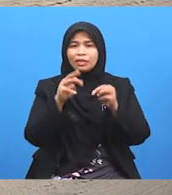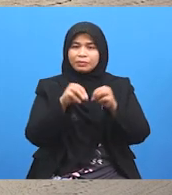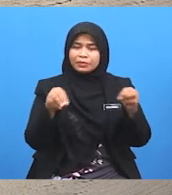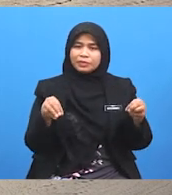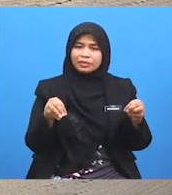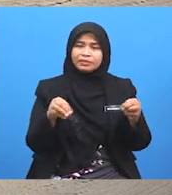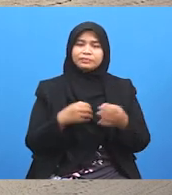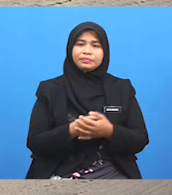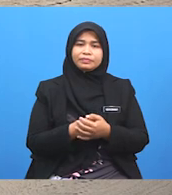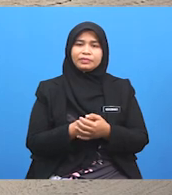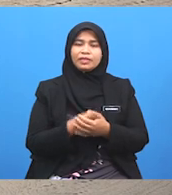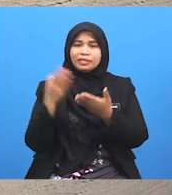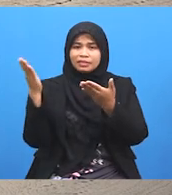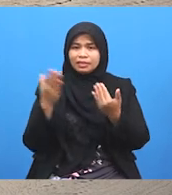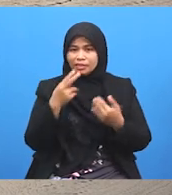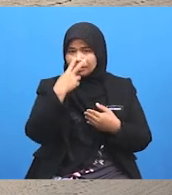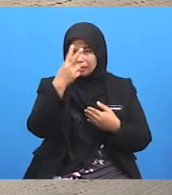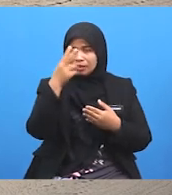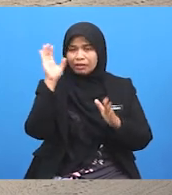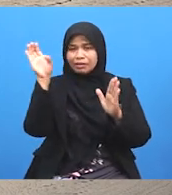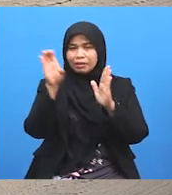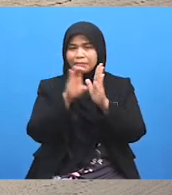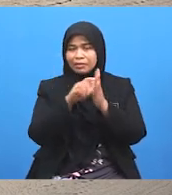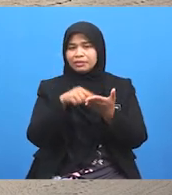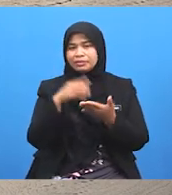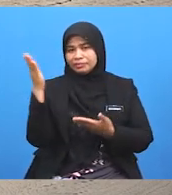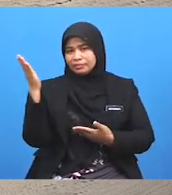Murid-murid, sila lihat gambar kedua.